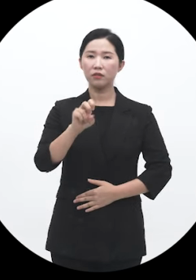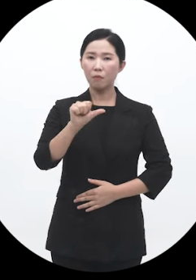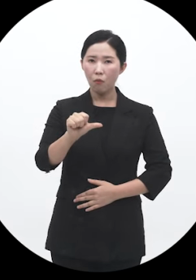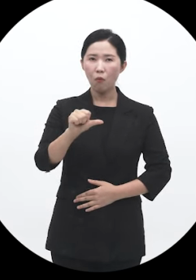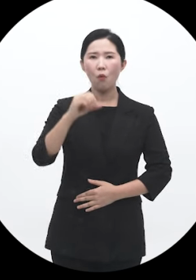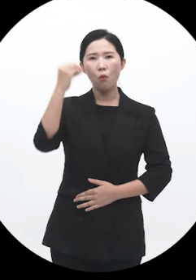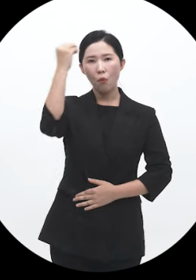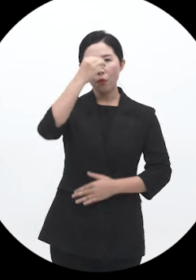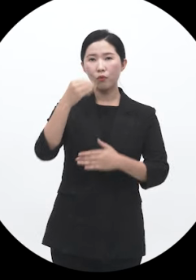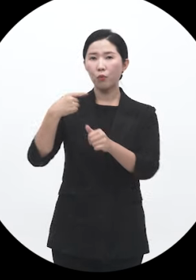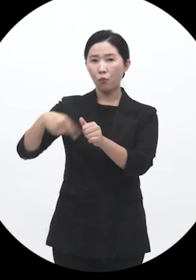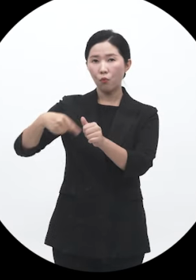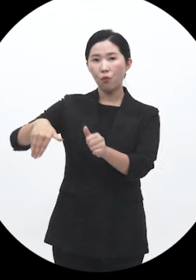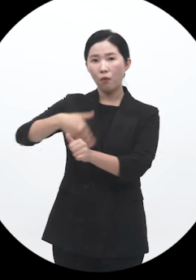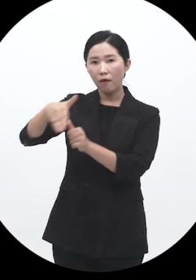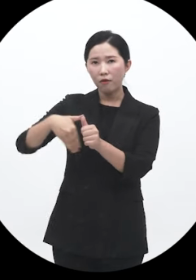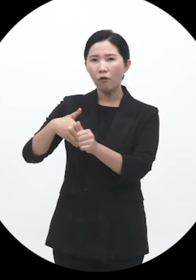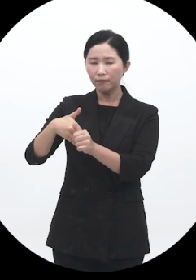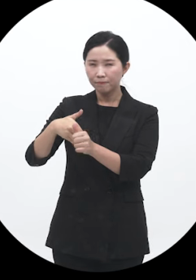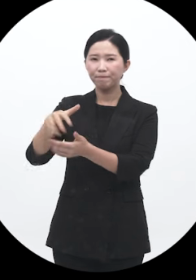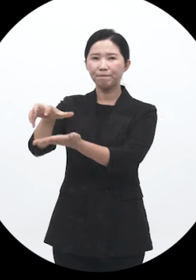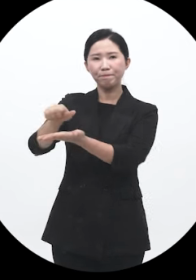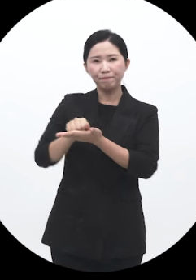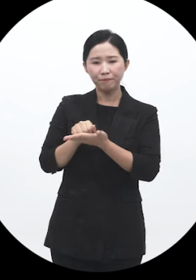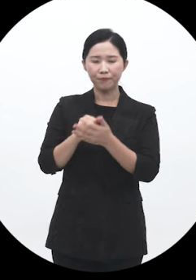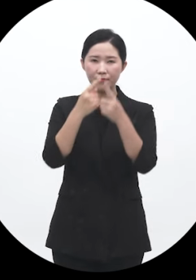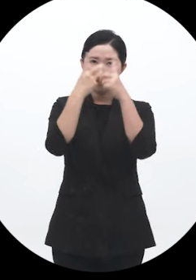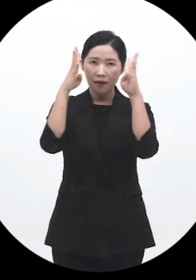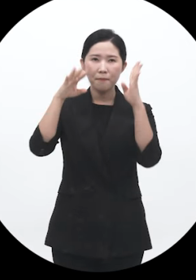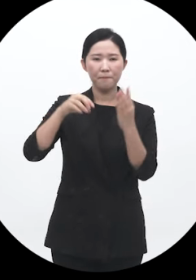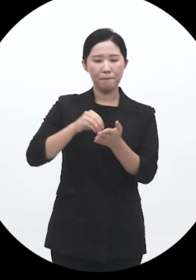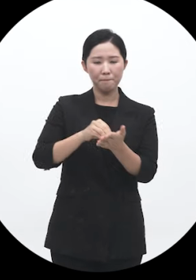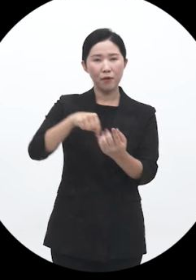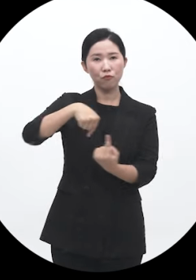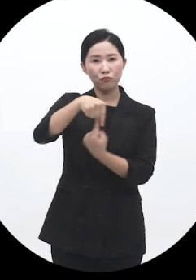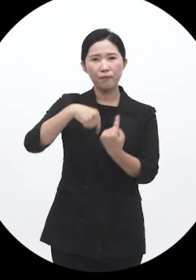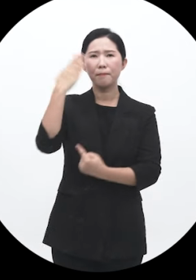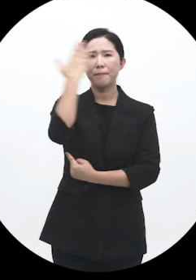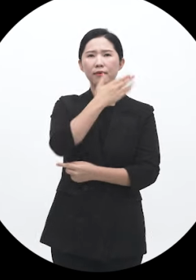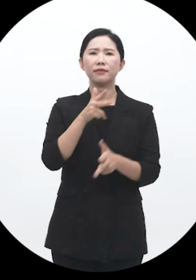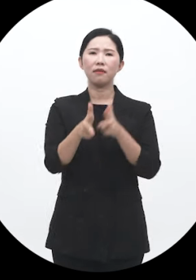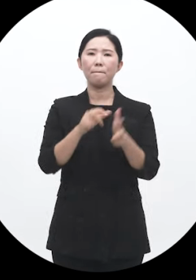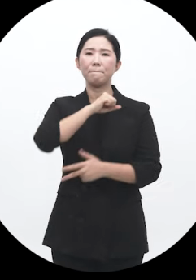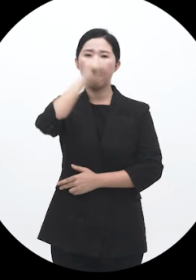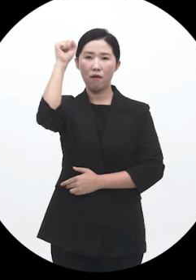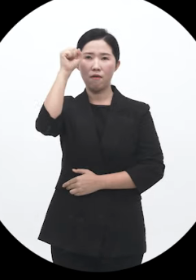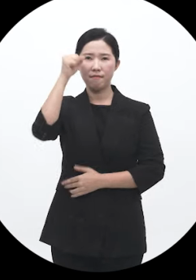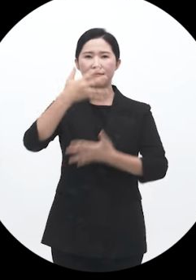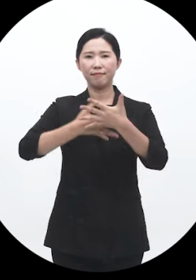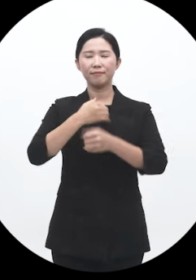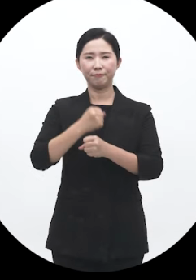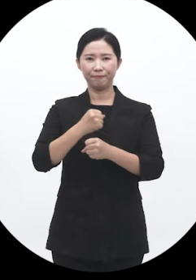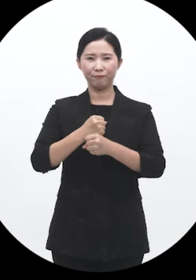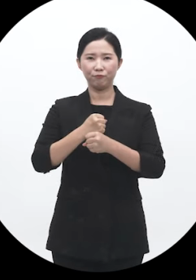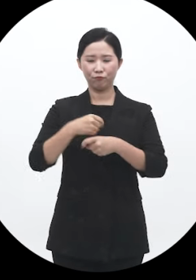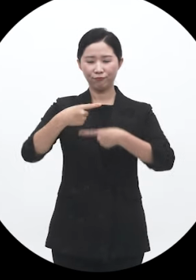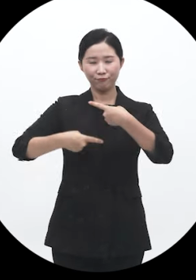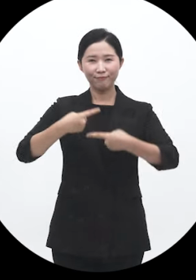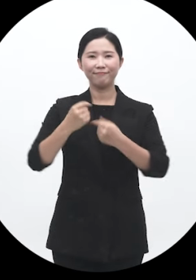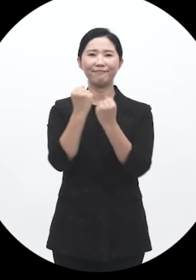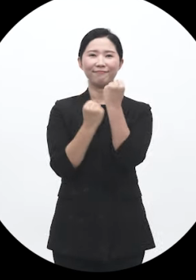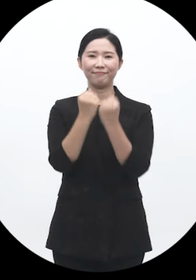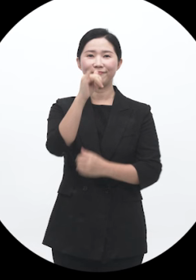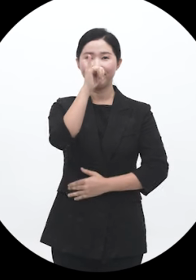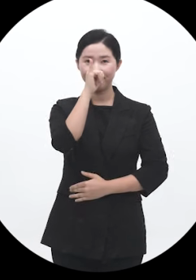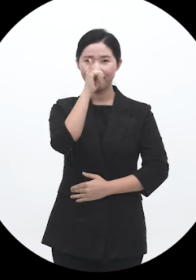고교교육 기여대학 지원 사업의 일환으로 제작되었으며 수어로 함께 안내됩니다.